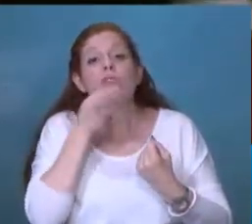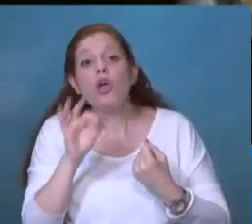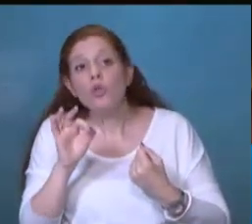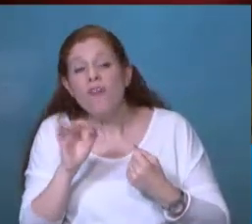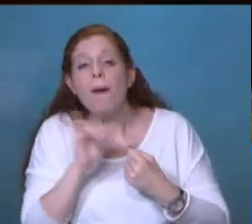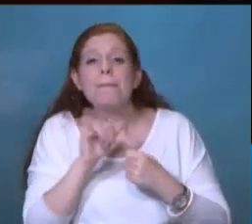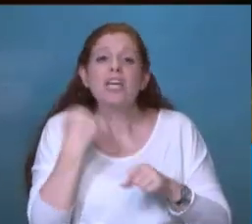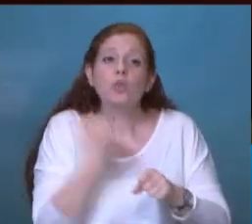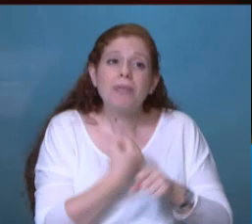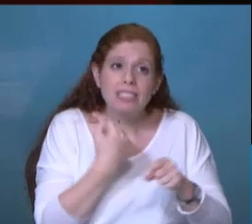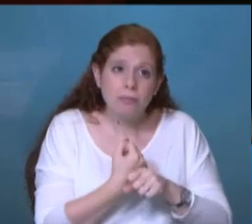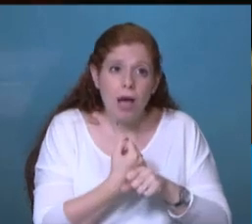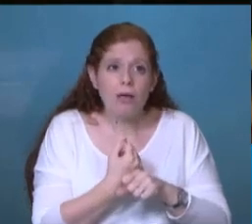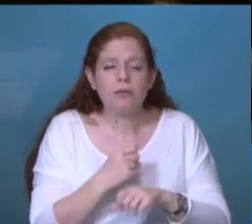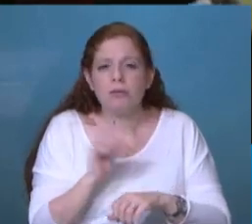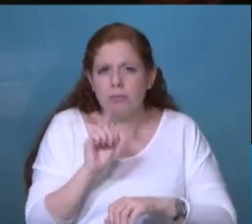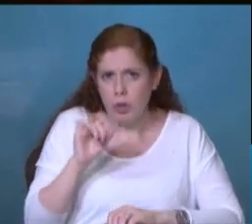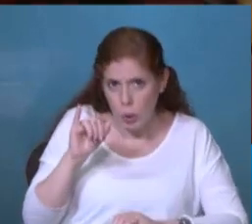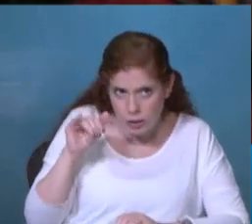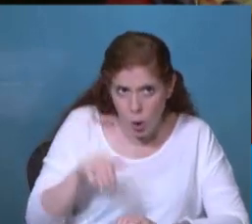באיזו משימה. מי זה, יוסי